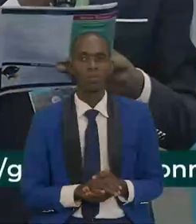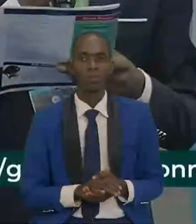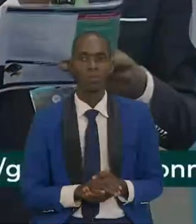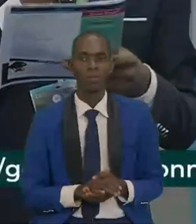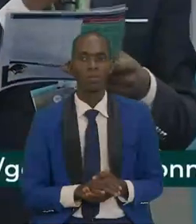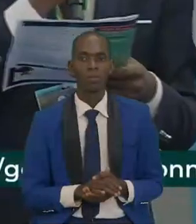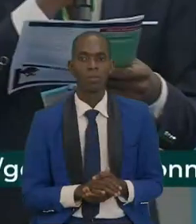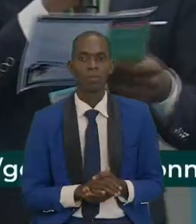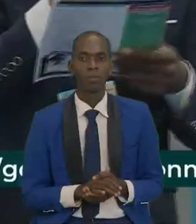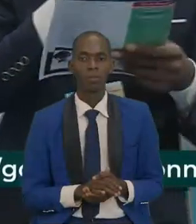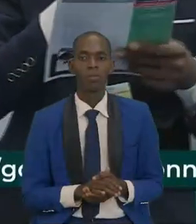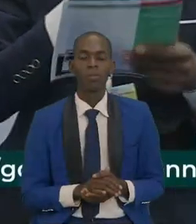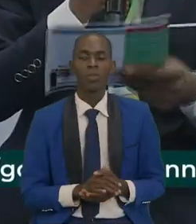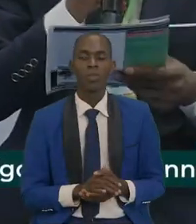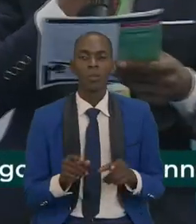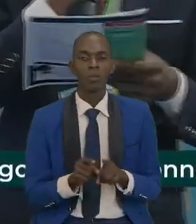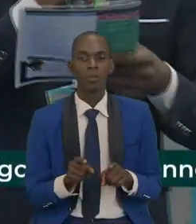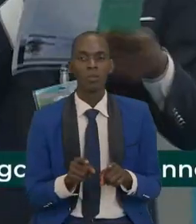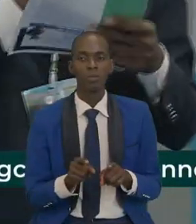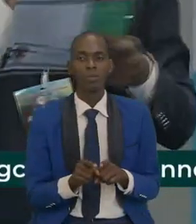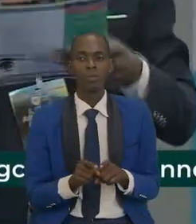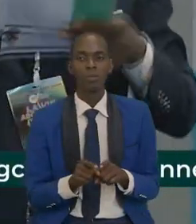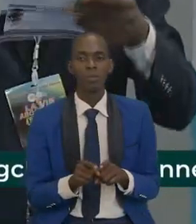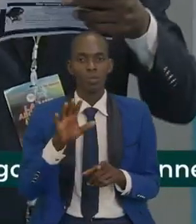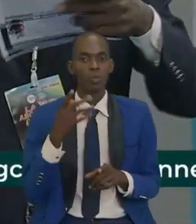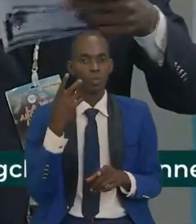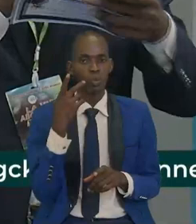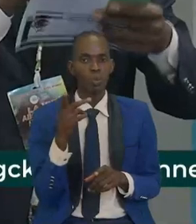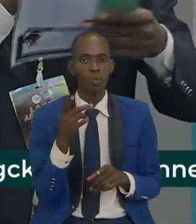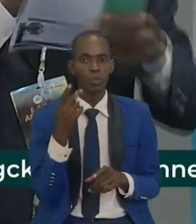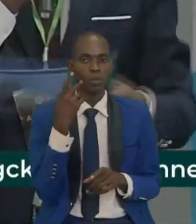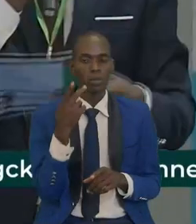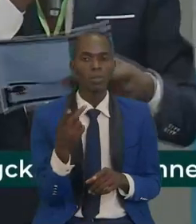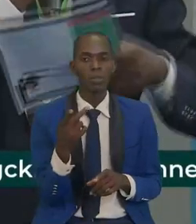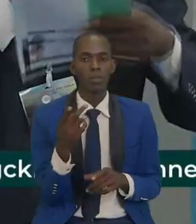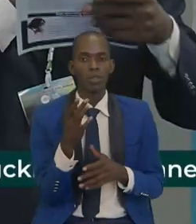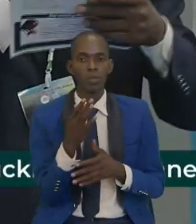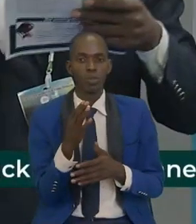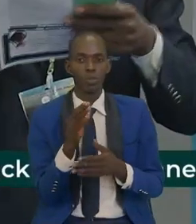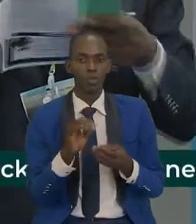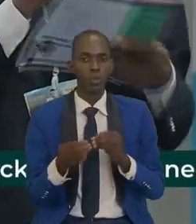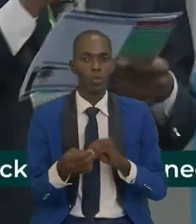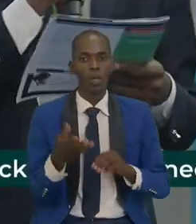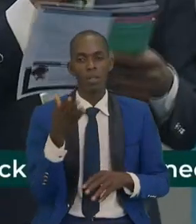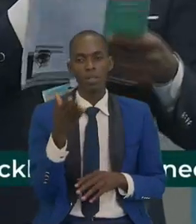formulaire que vous allez remplir et après quoi vous le soumettez.